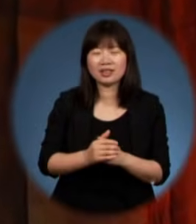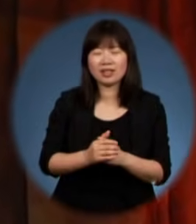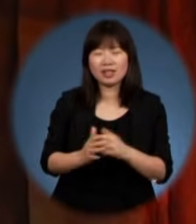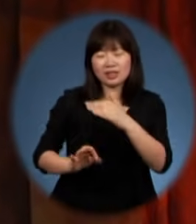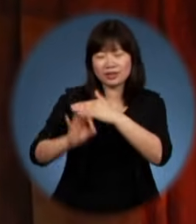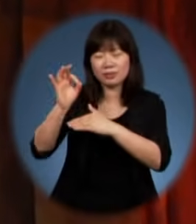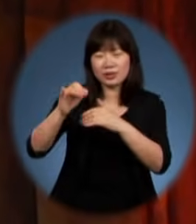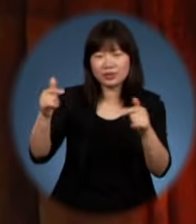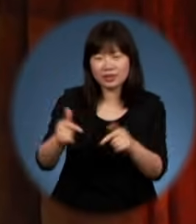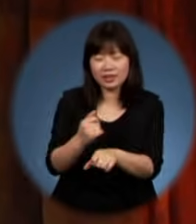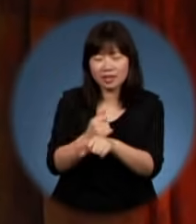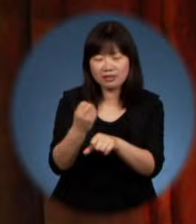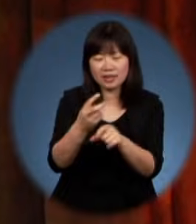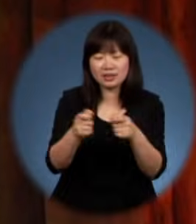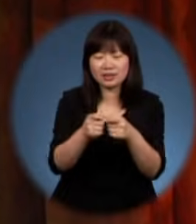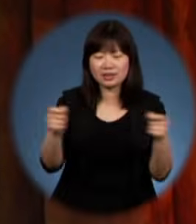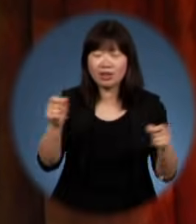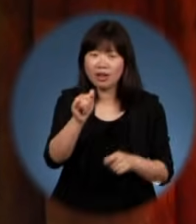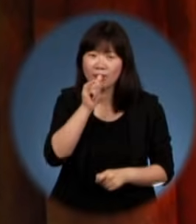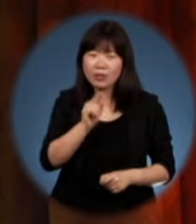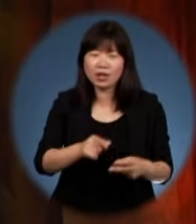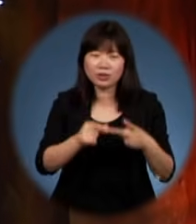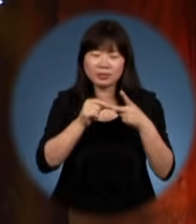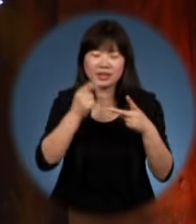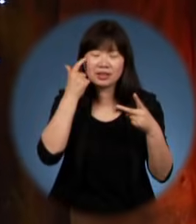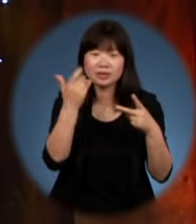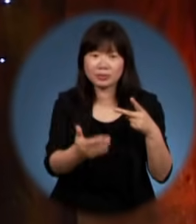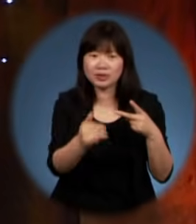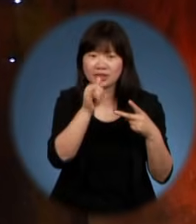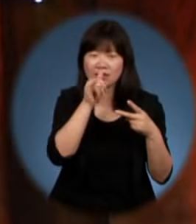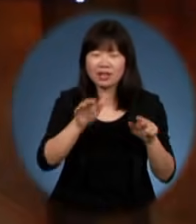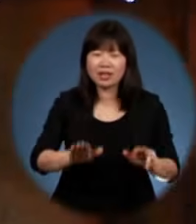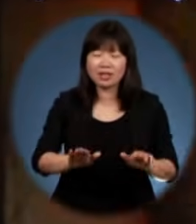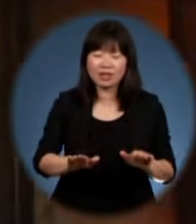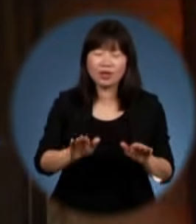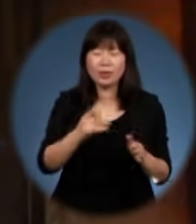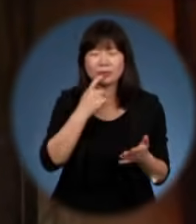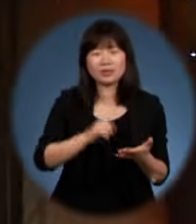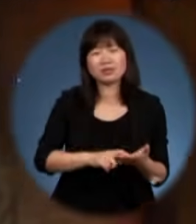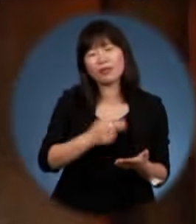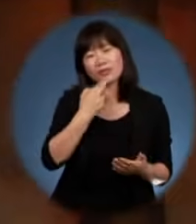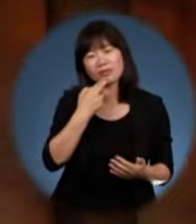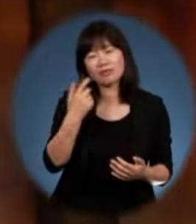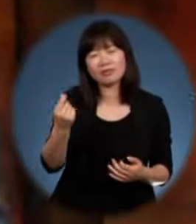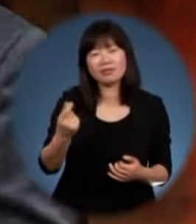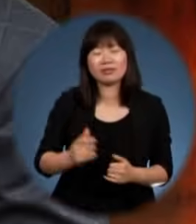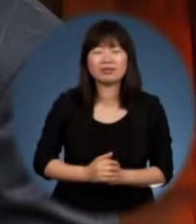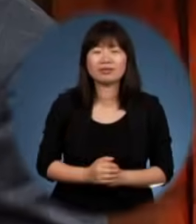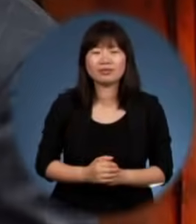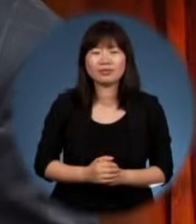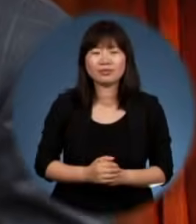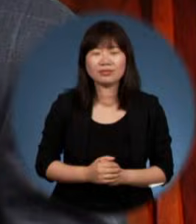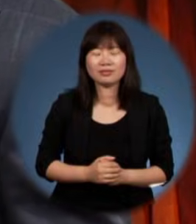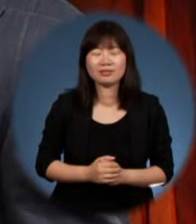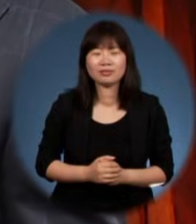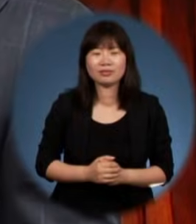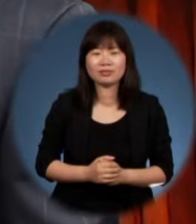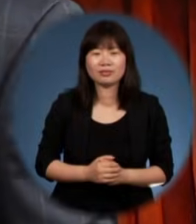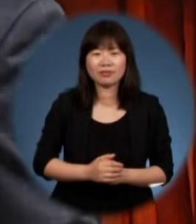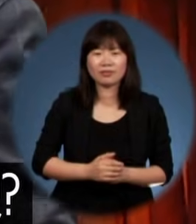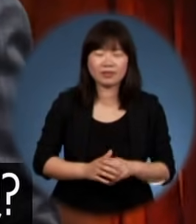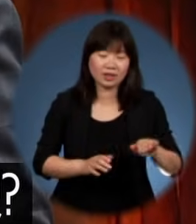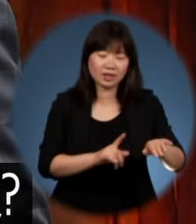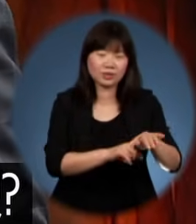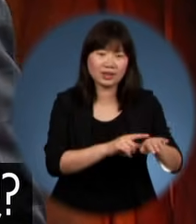좀 했으면 짜 가졌다가 다시 길어 지게 되죠 자 두번째 질문 드립니다 이것도 쉽지 않아요 한쪽이 다른